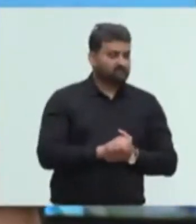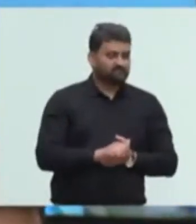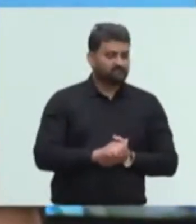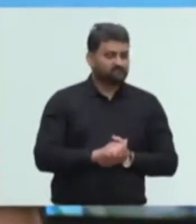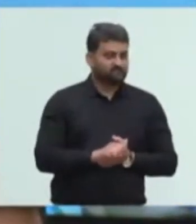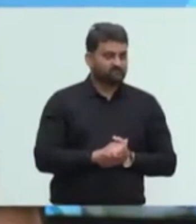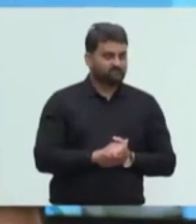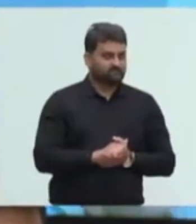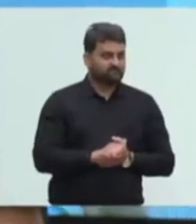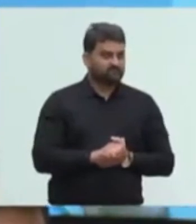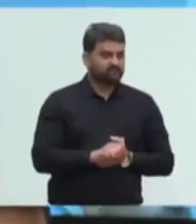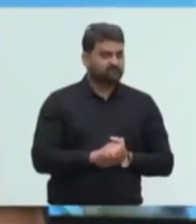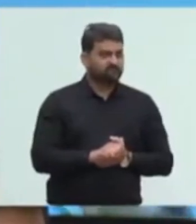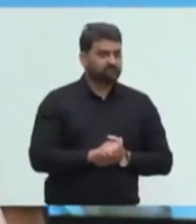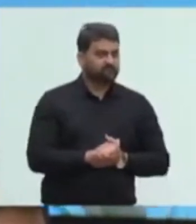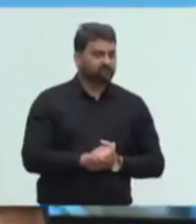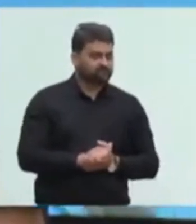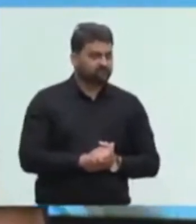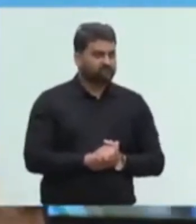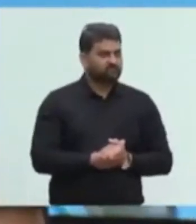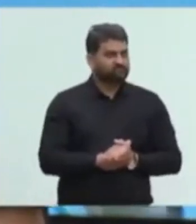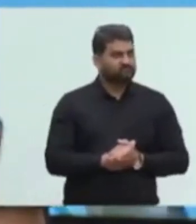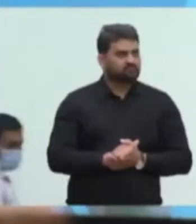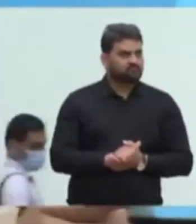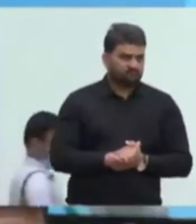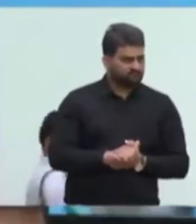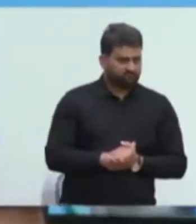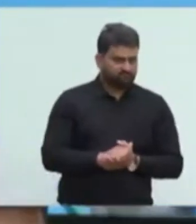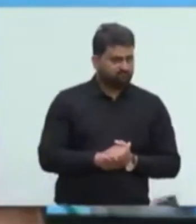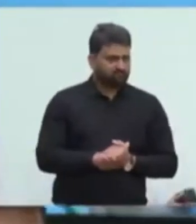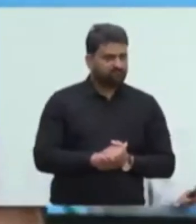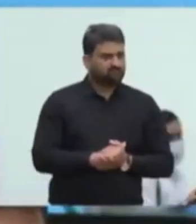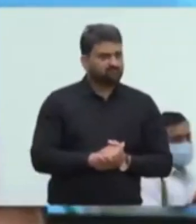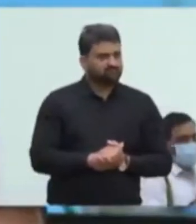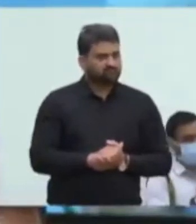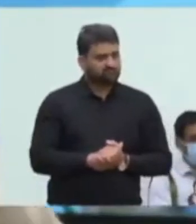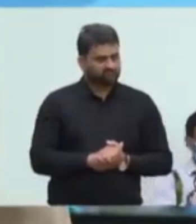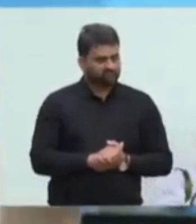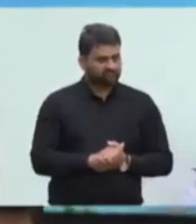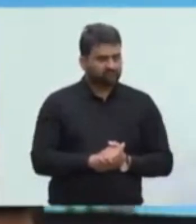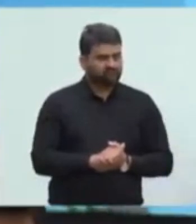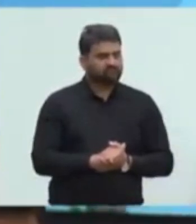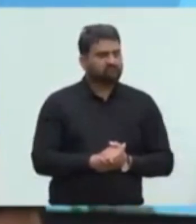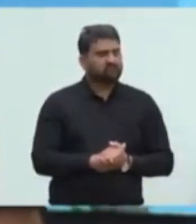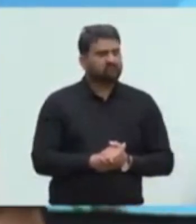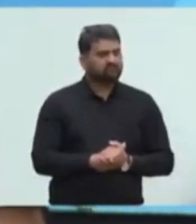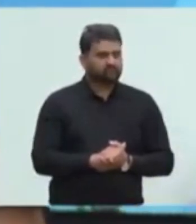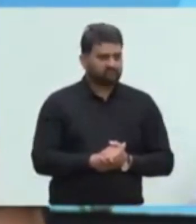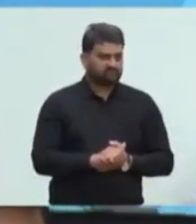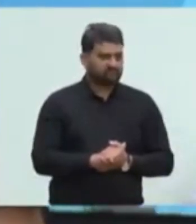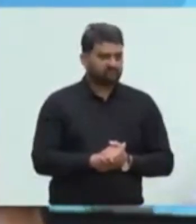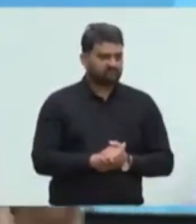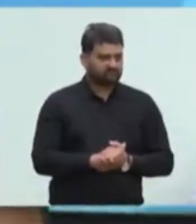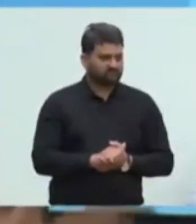कि मैं डाइट में इतना ध्यान नहीं देता हूं जितना मैं प्रैक्टिस पर ध्यान देता हूं मैं लगातार हेयर इन लोगों के साथ व्यतीत करता हूं बहुत मेहनत करता हूं